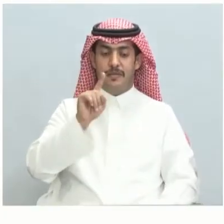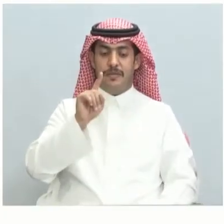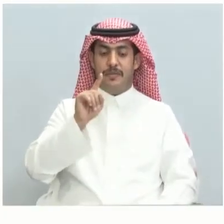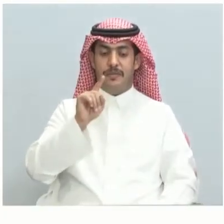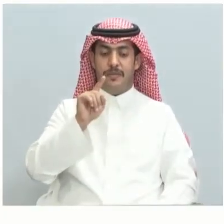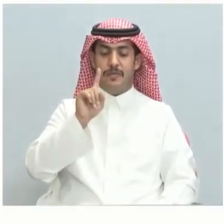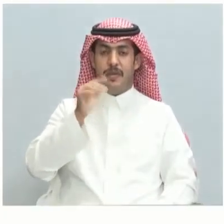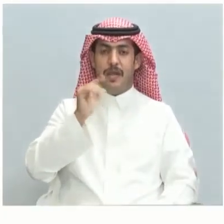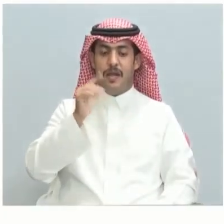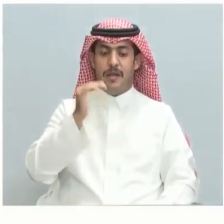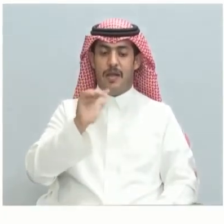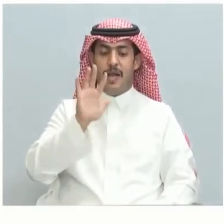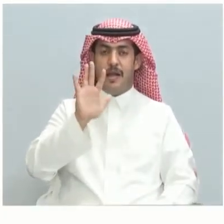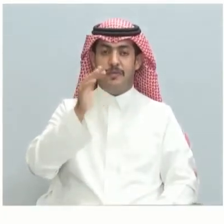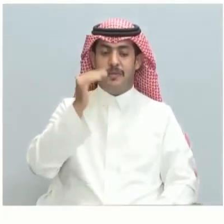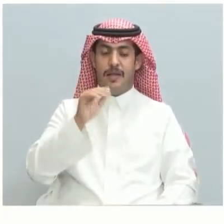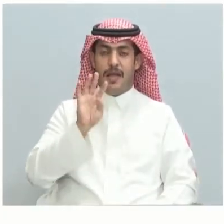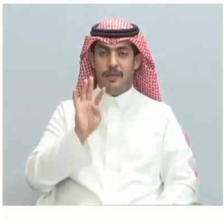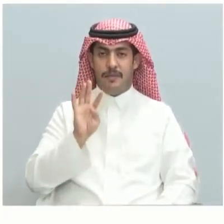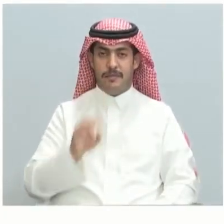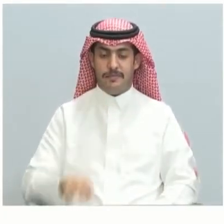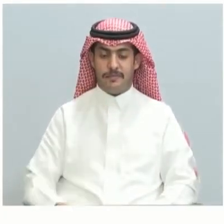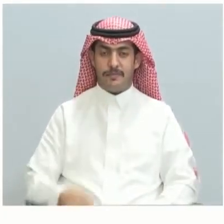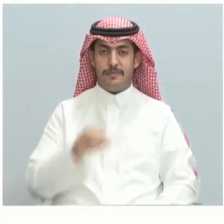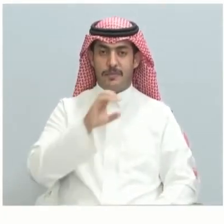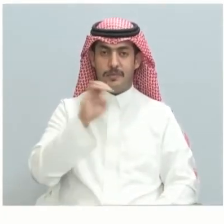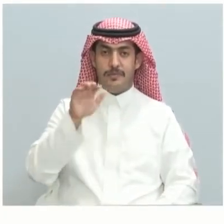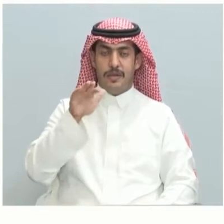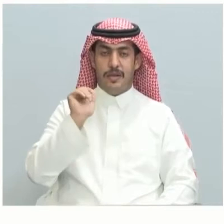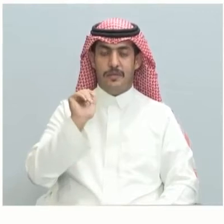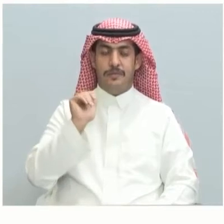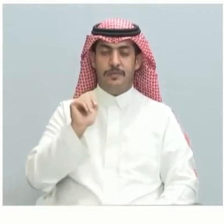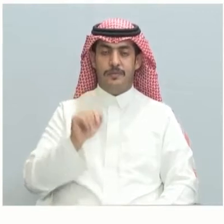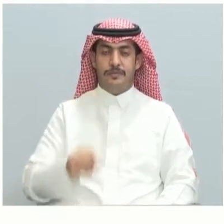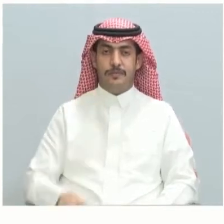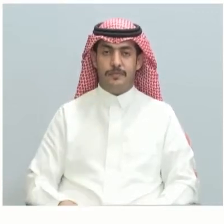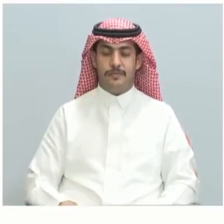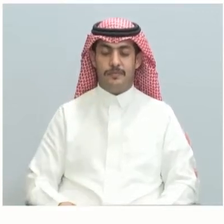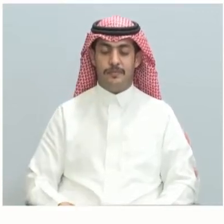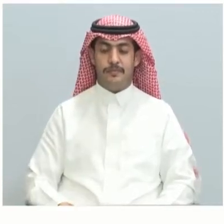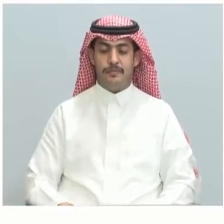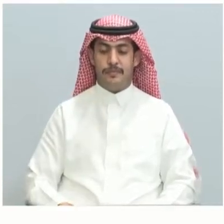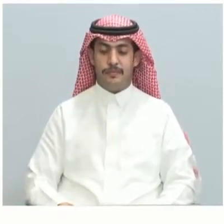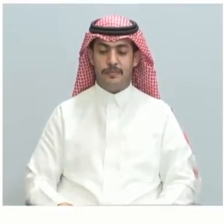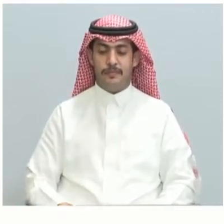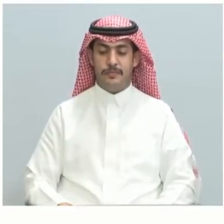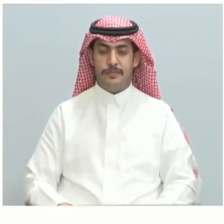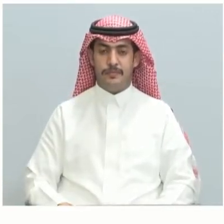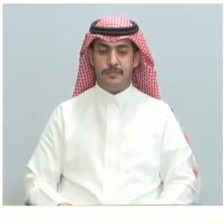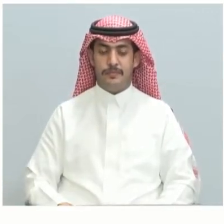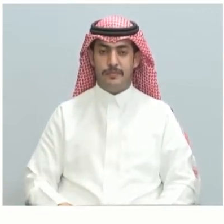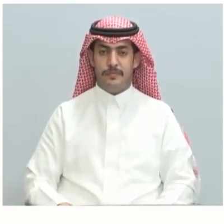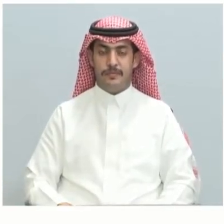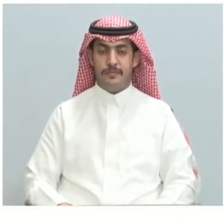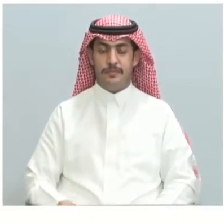خمسه اربع عجبته بهذا الشكل اليوم مبدعين بارك الله فيك بعد